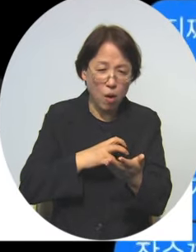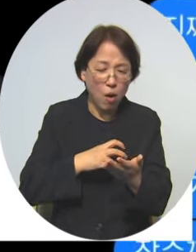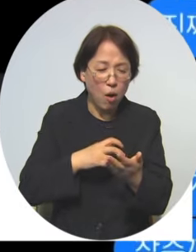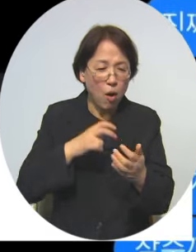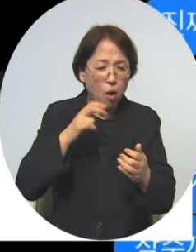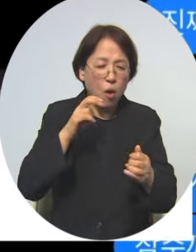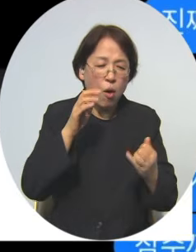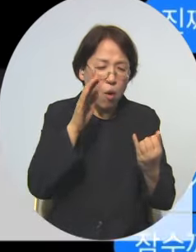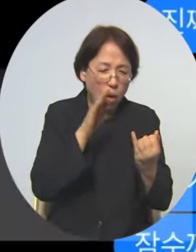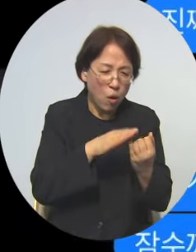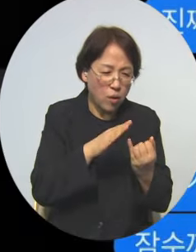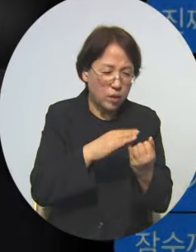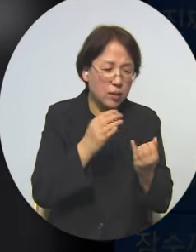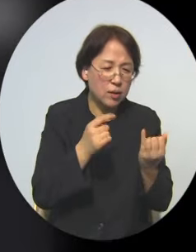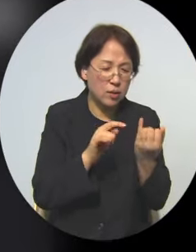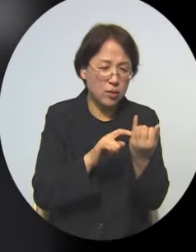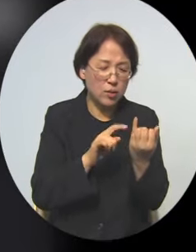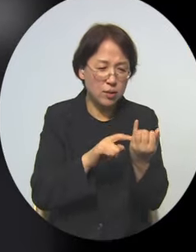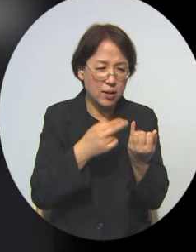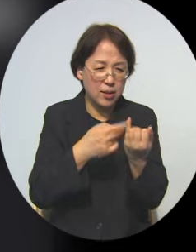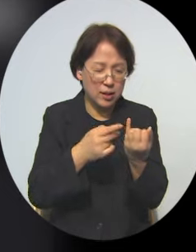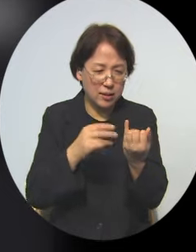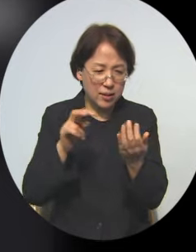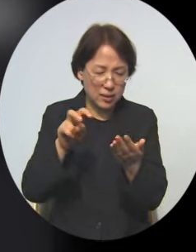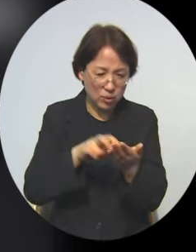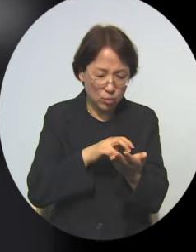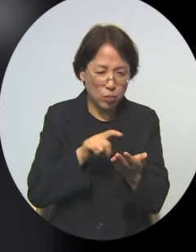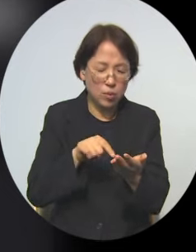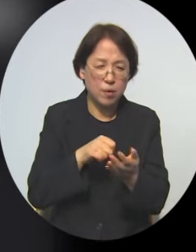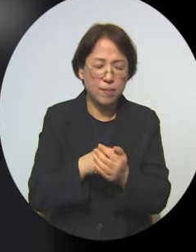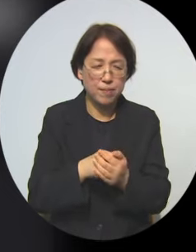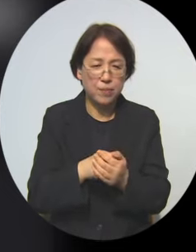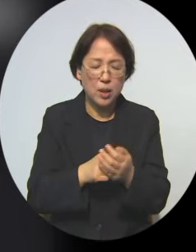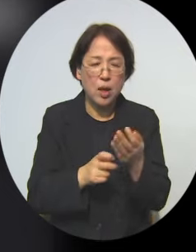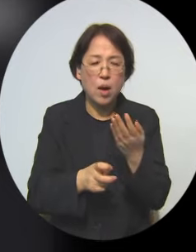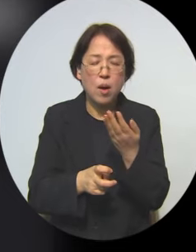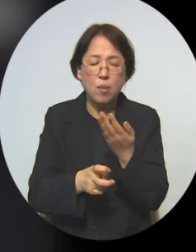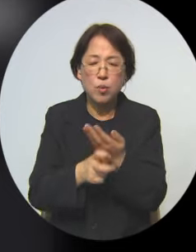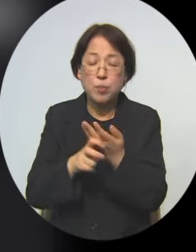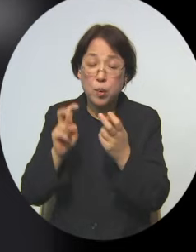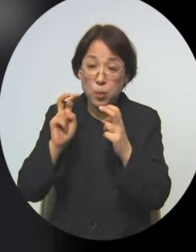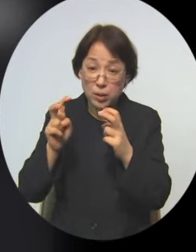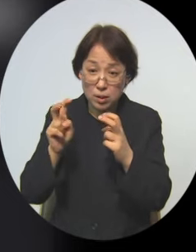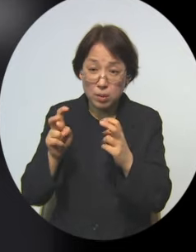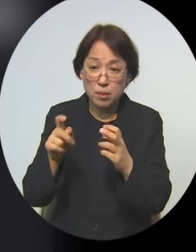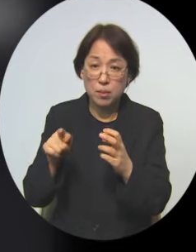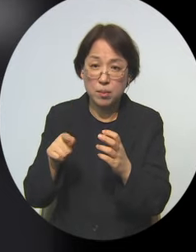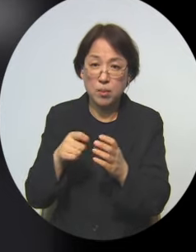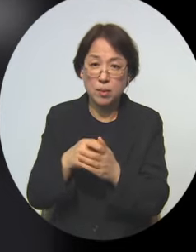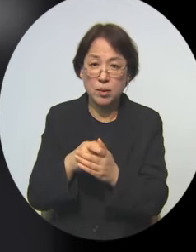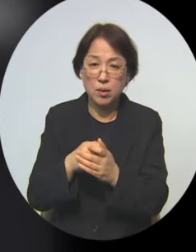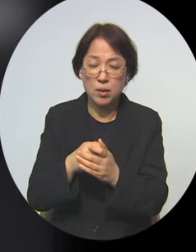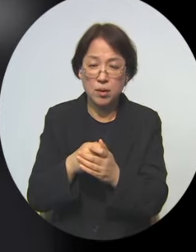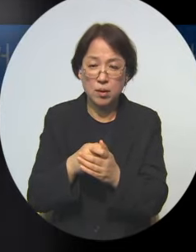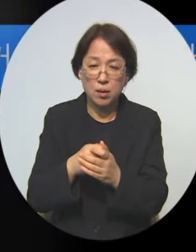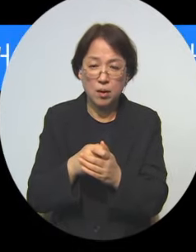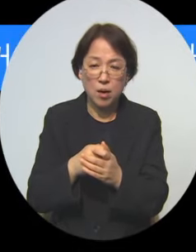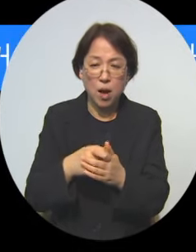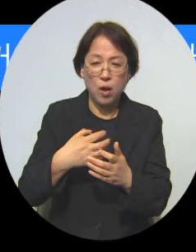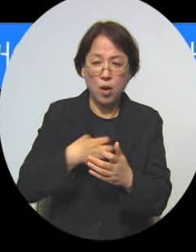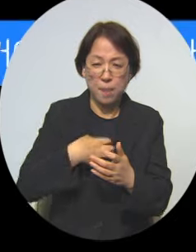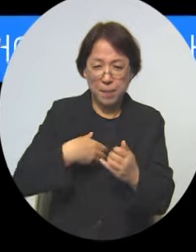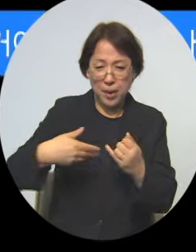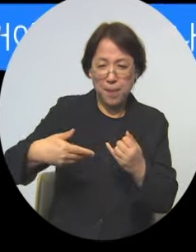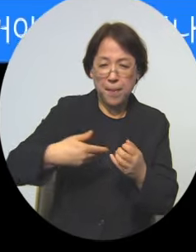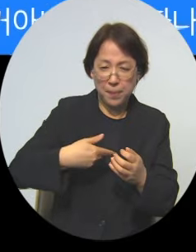저한테 보내서 이렇게 보내라고 해서 이후 A씨는 불법 사금융업체로부터 나체 사진을 지인에게 유포하겠다는 협박까지 받았고